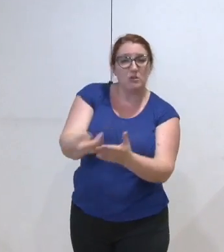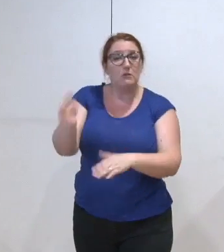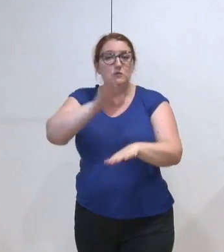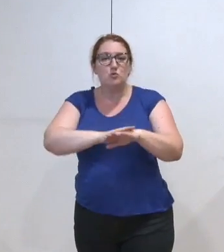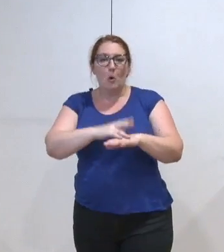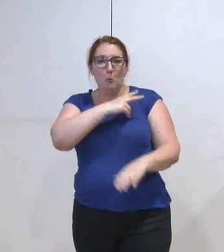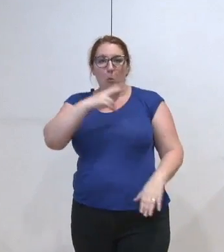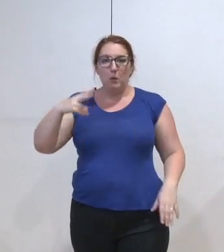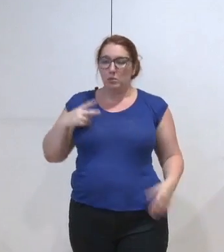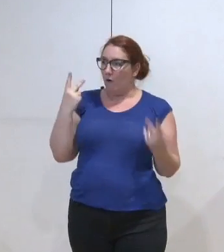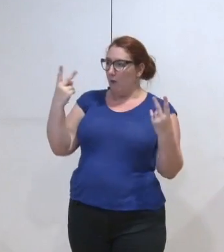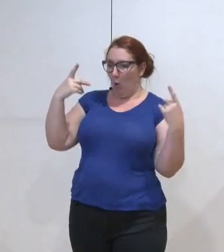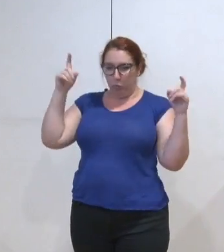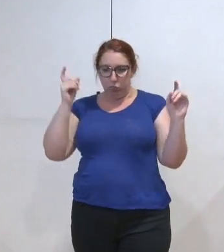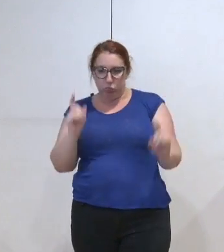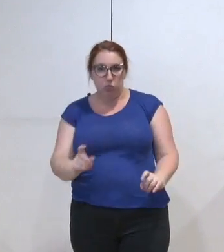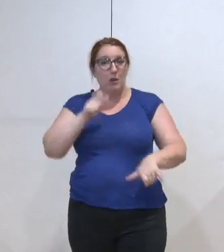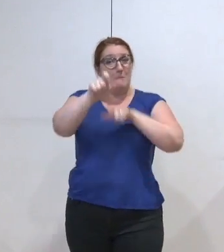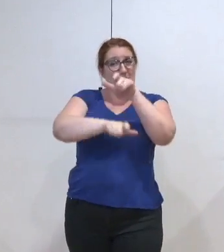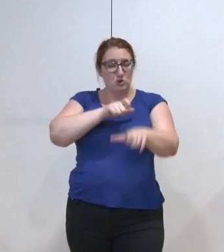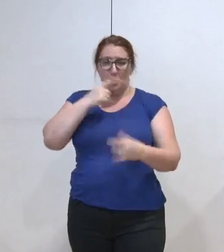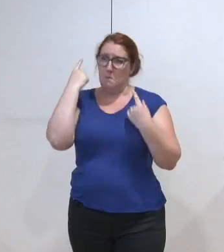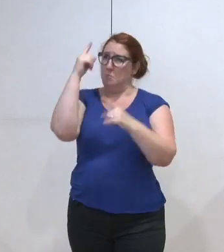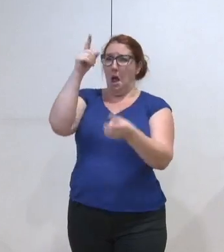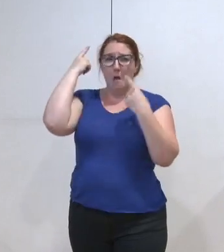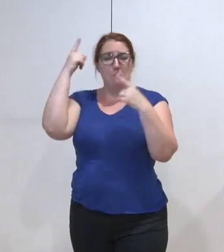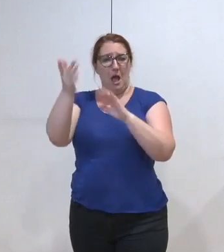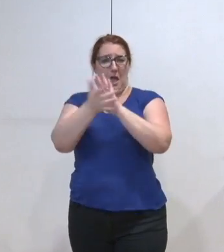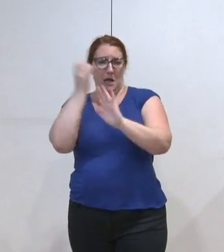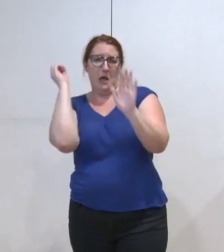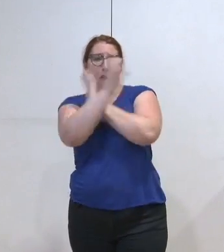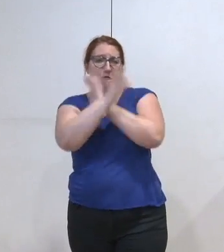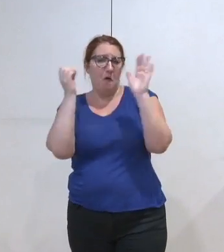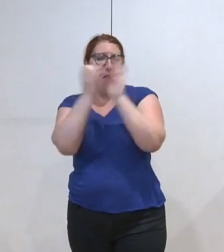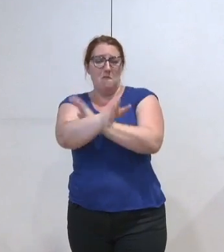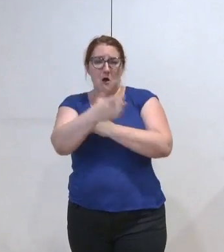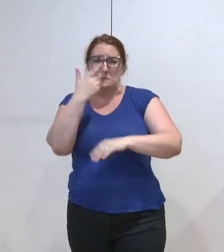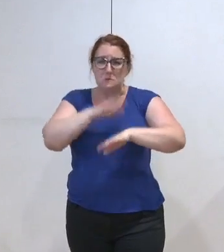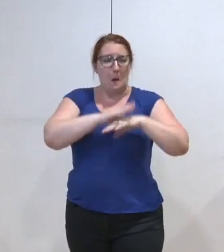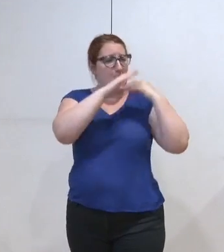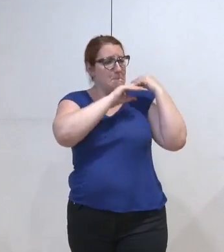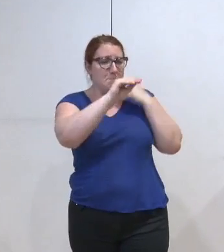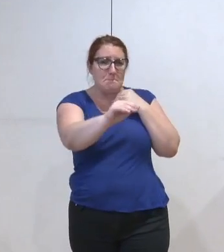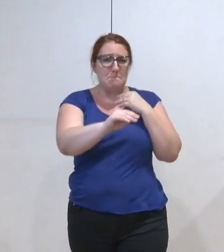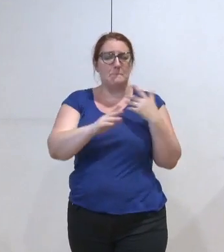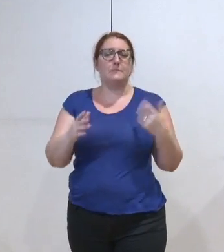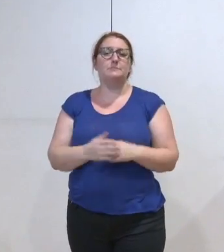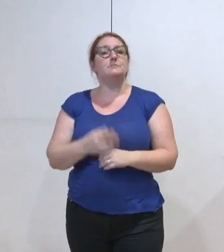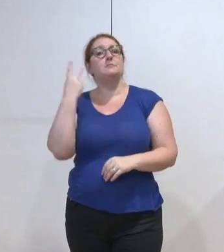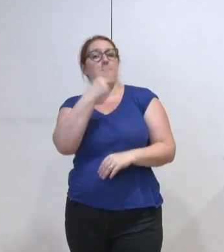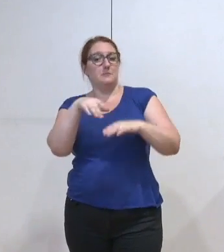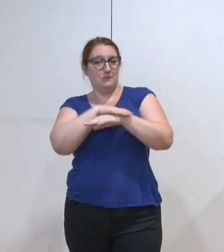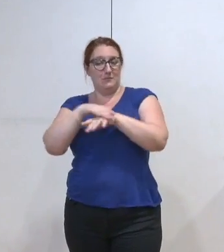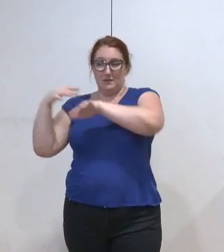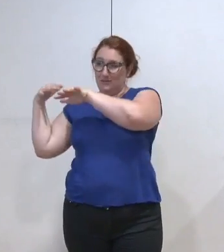les riverins se plaignent et vous écrivent sans succès ou même sans réponse de votre part votre politique migratoire sans